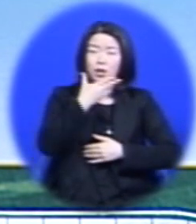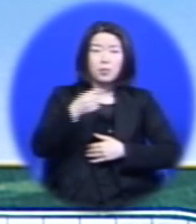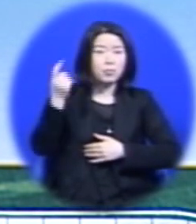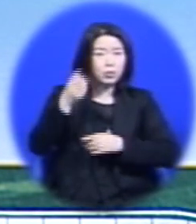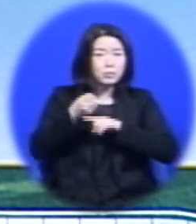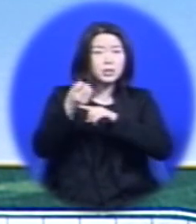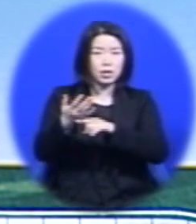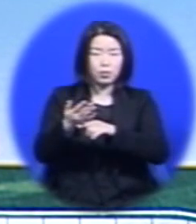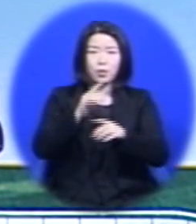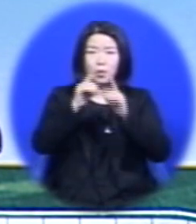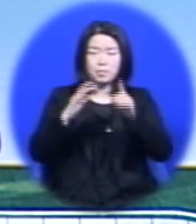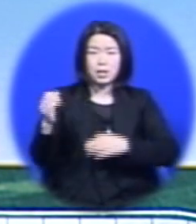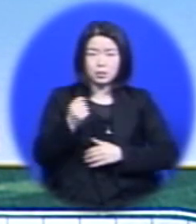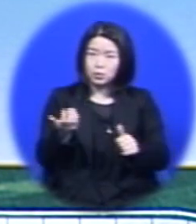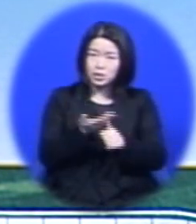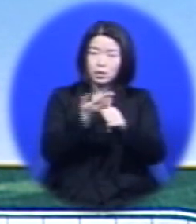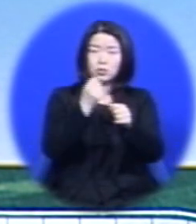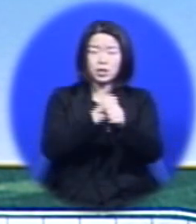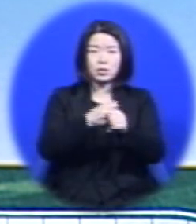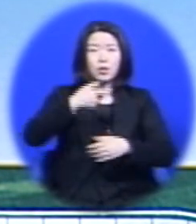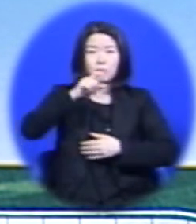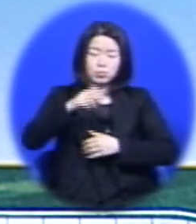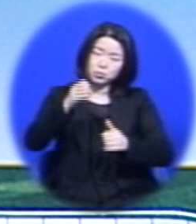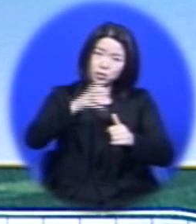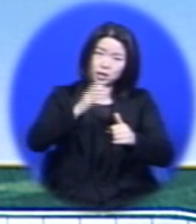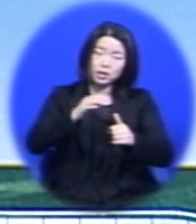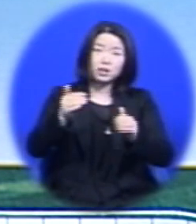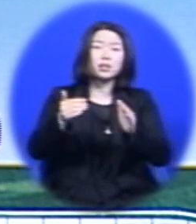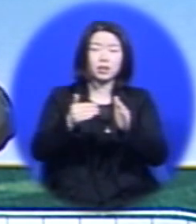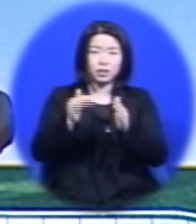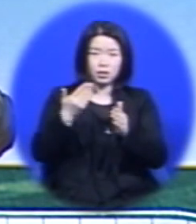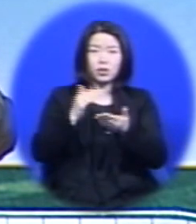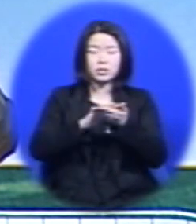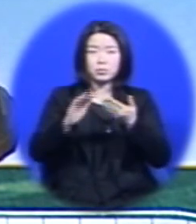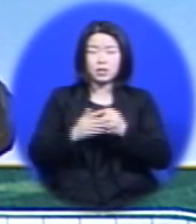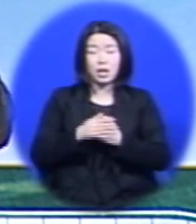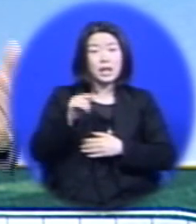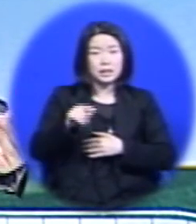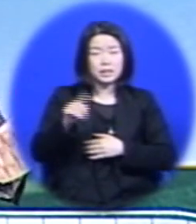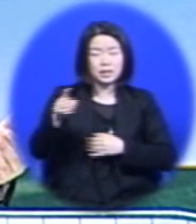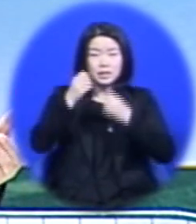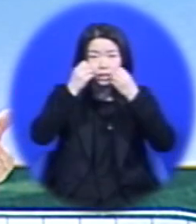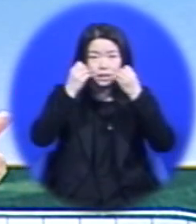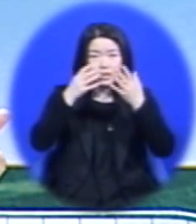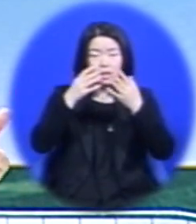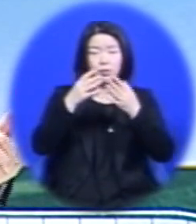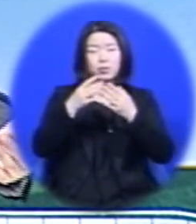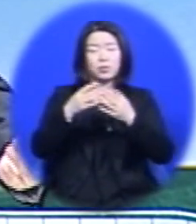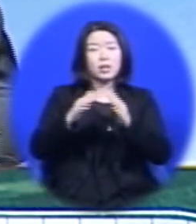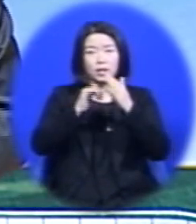전하고 말씀으로 양육하여 세례를 받게 되었습니다. 그는 그 세례받는